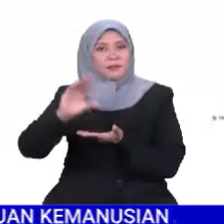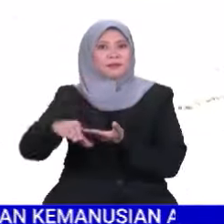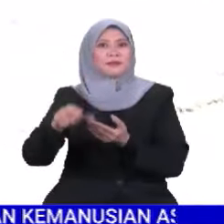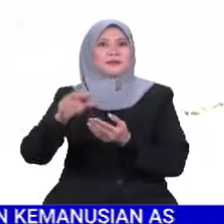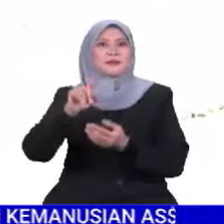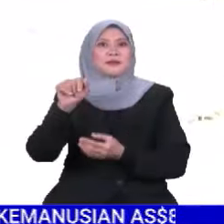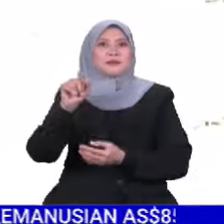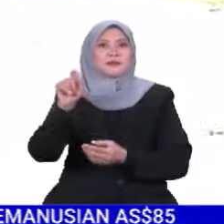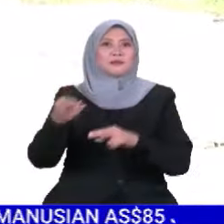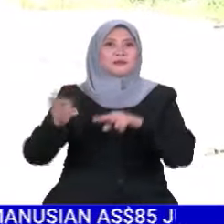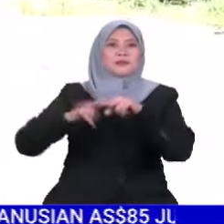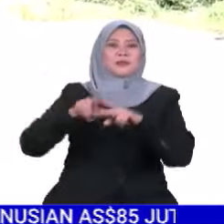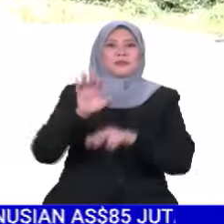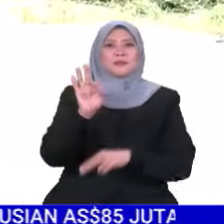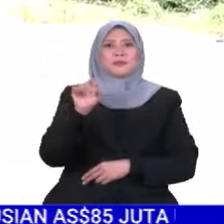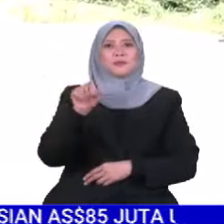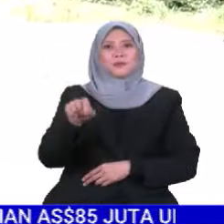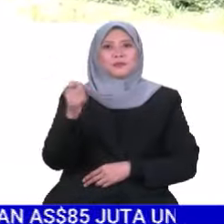turut meningkat